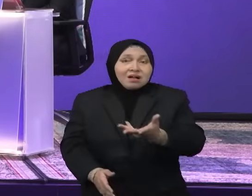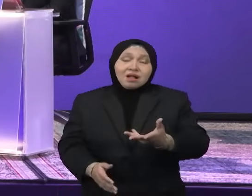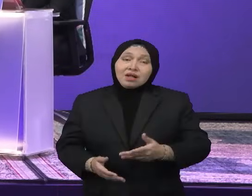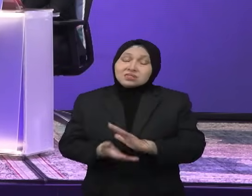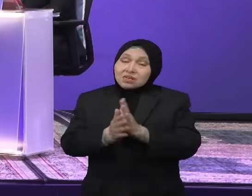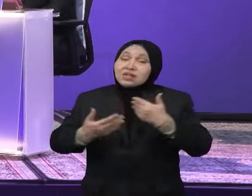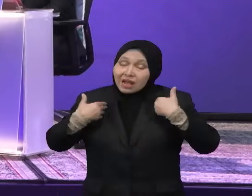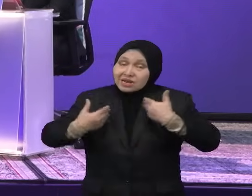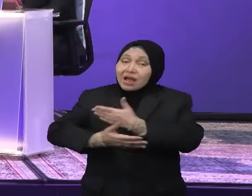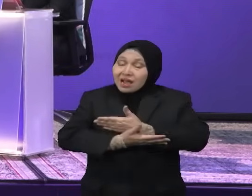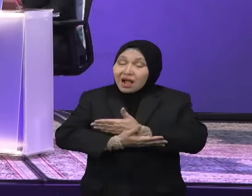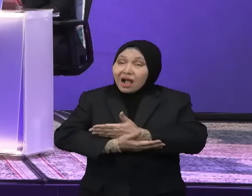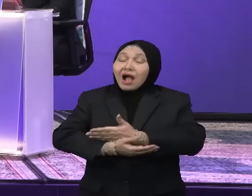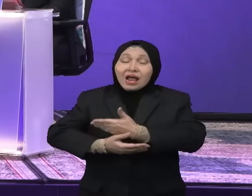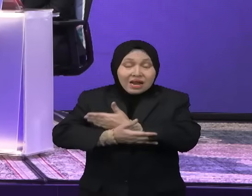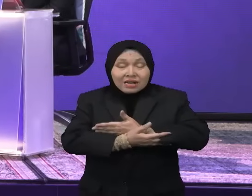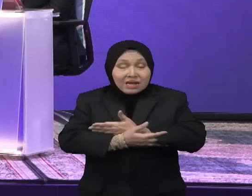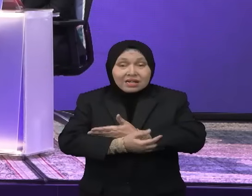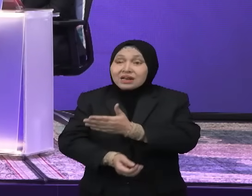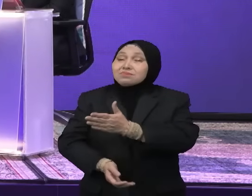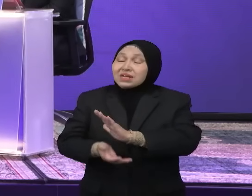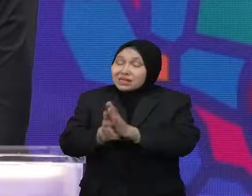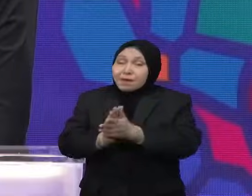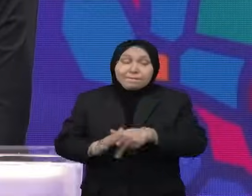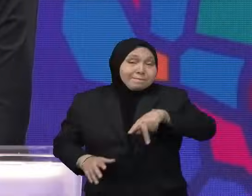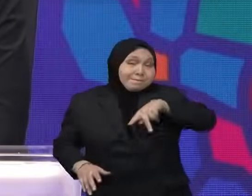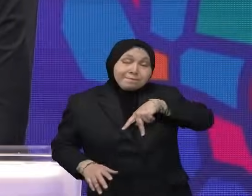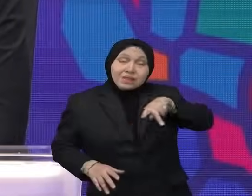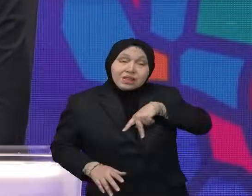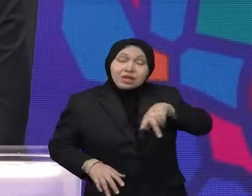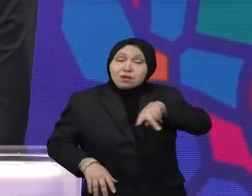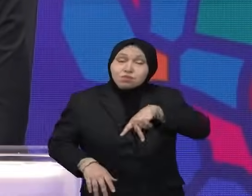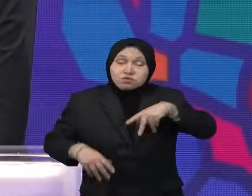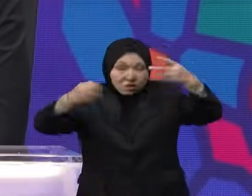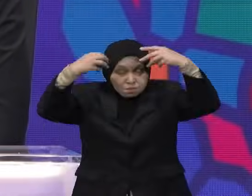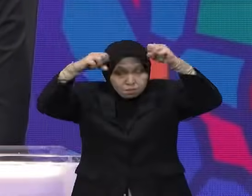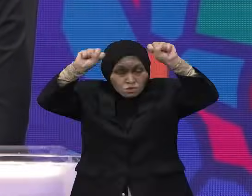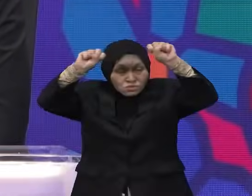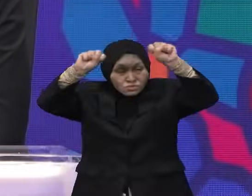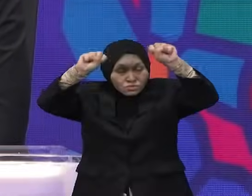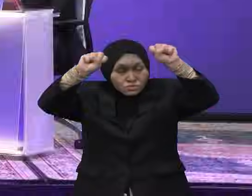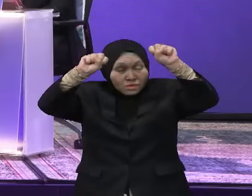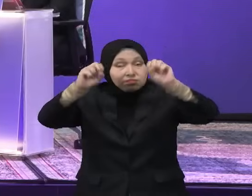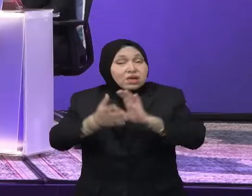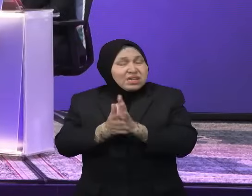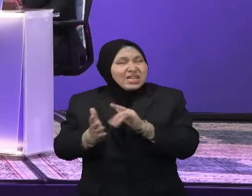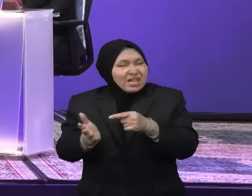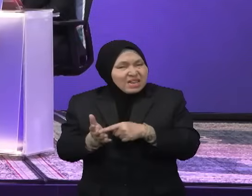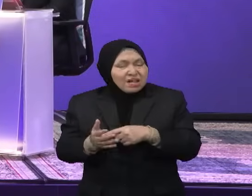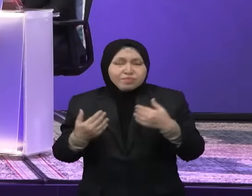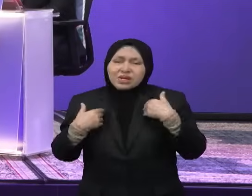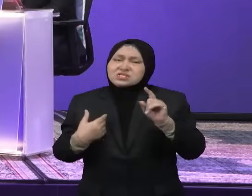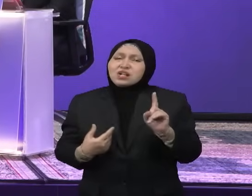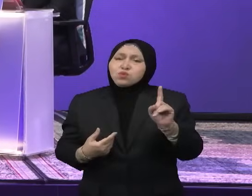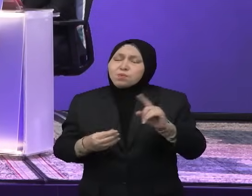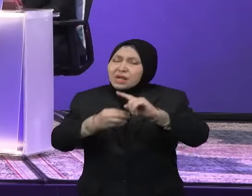Jadi dia ada anak, anak dia itu akan jadi milik kepada apa dia punya master ataupun bos ni tadi. Ya, jadi ini adalah